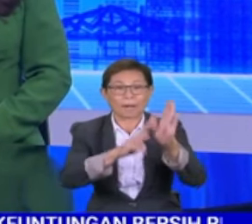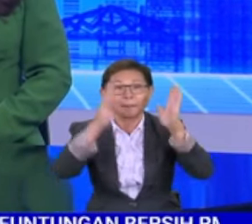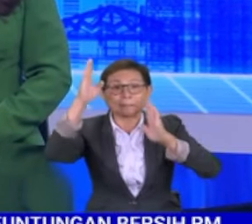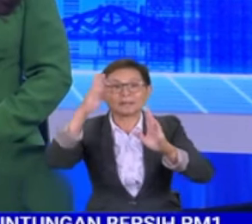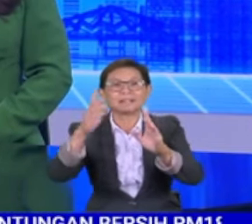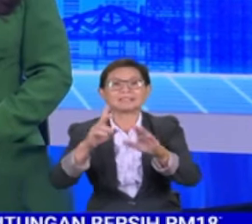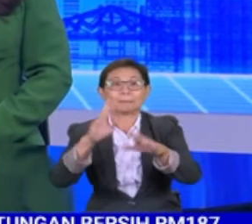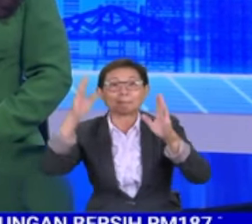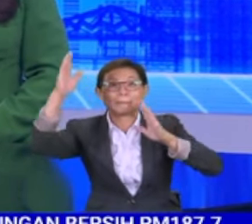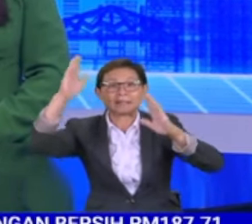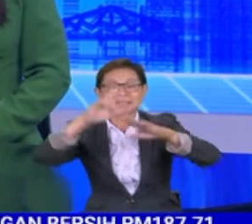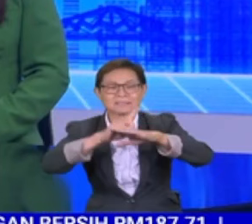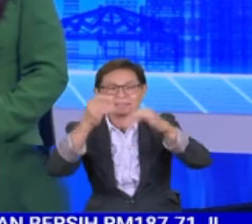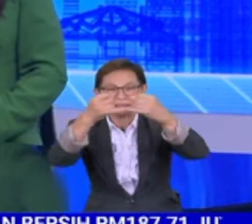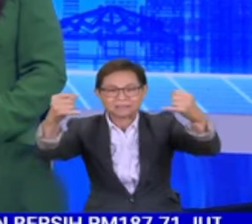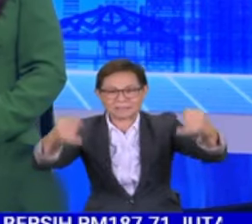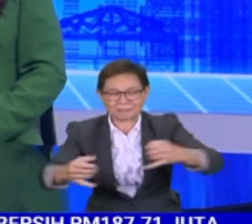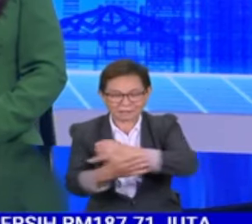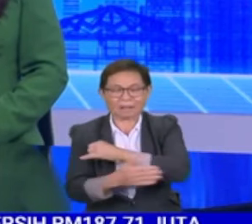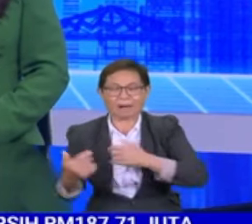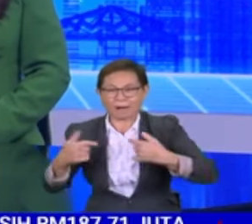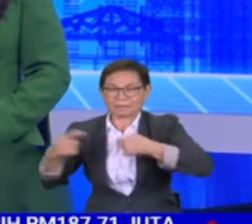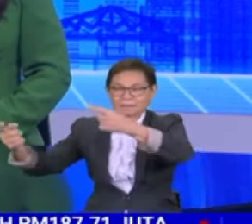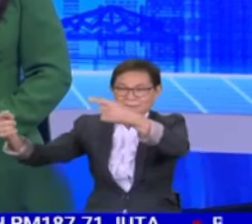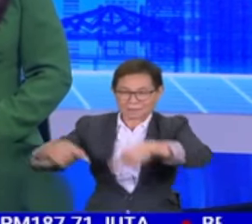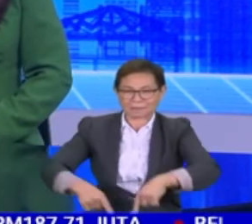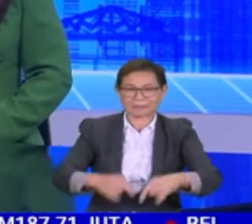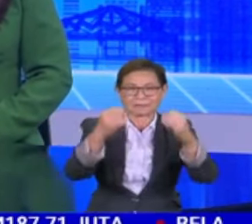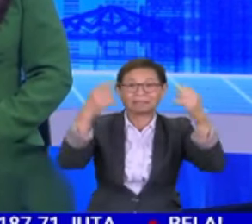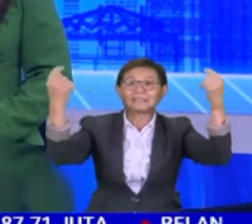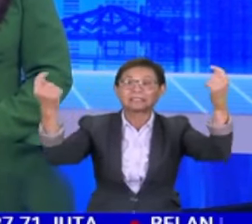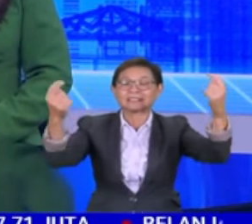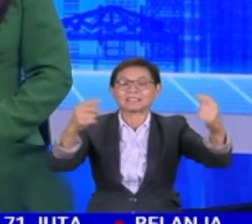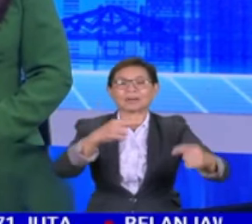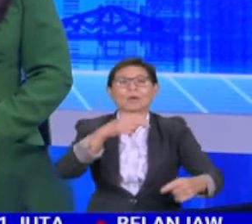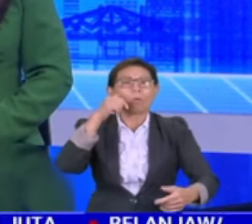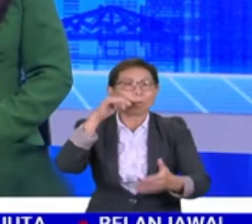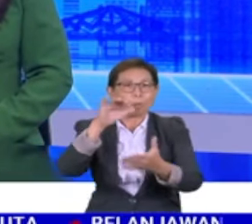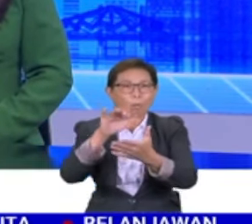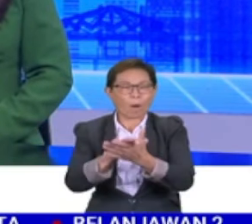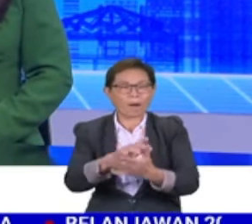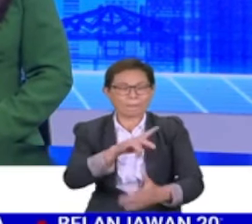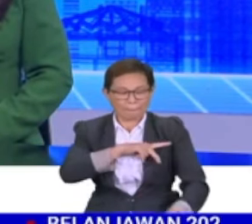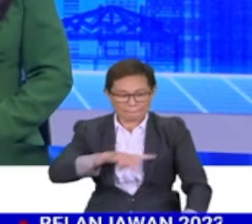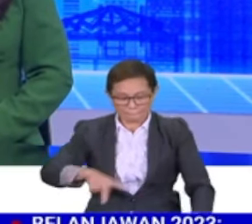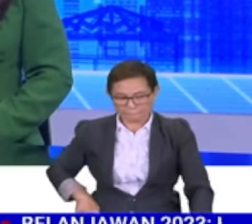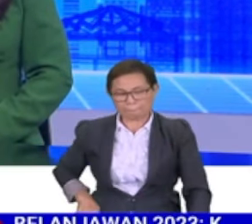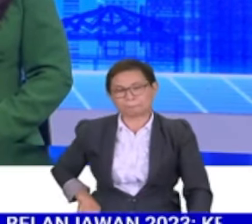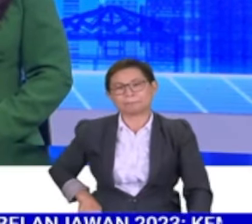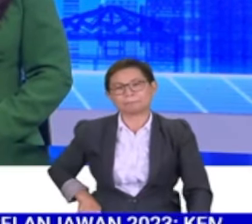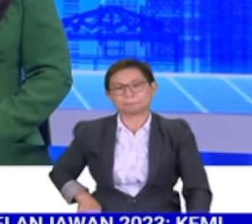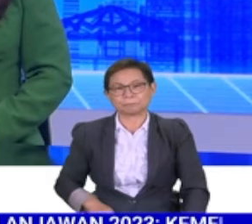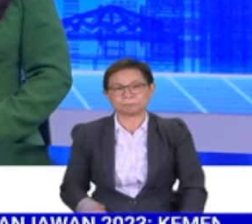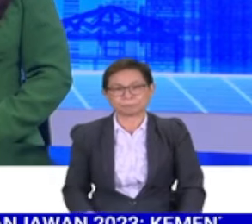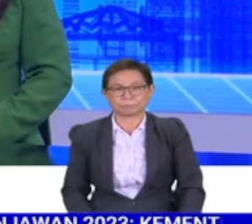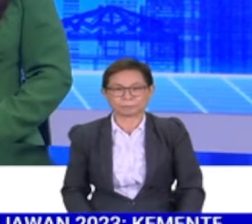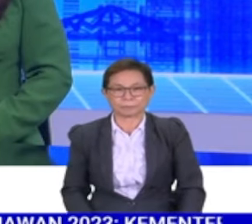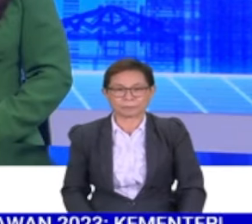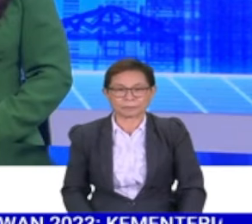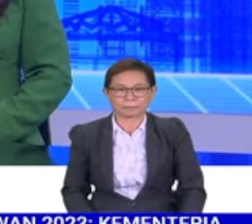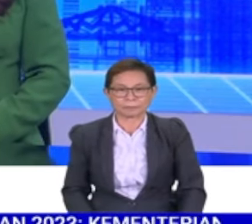di Istana Negara. Turut berangkat ke istiadat berkenaan ialah Raja Permaisuri Agong Tunku Haji Azizah Aminah Maimunah